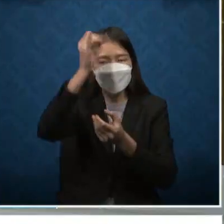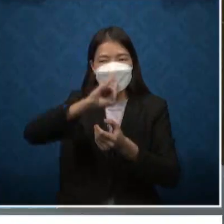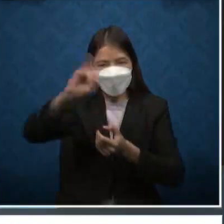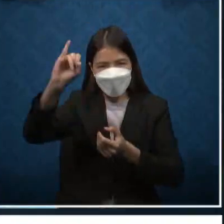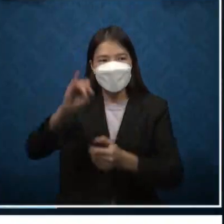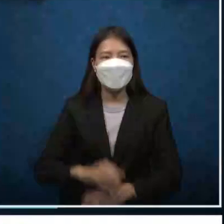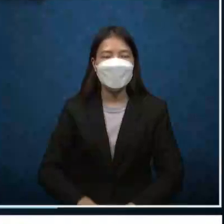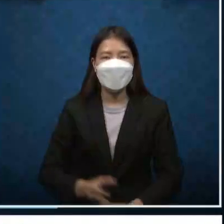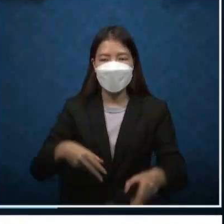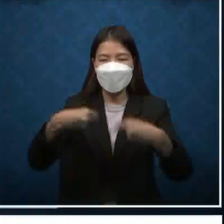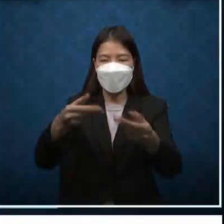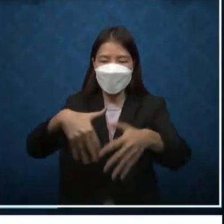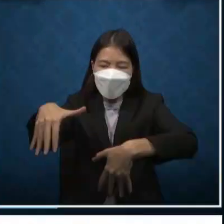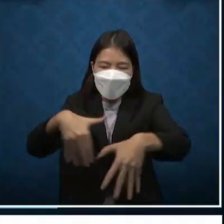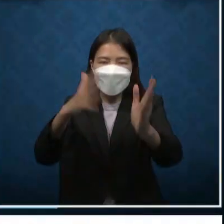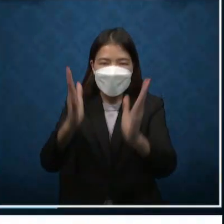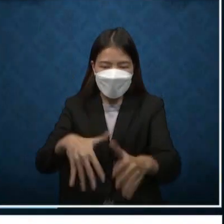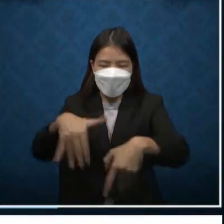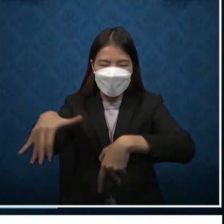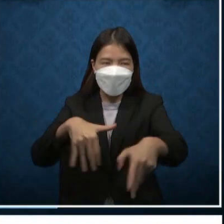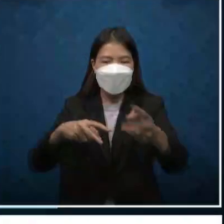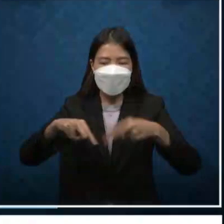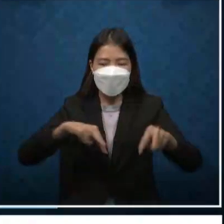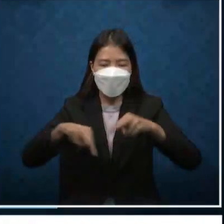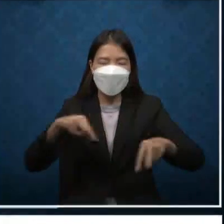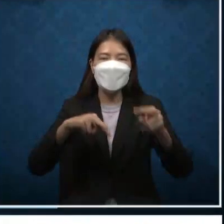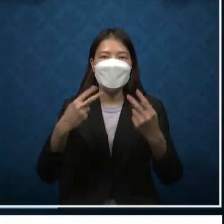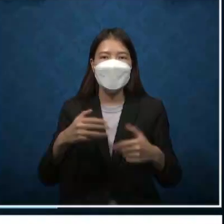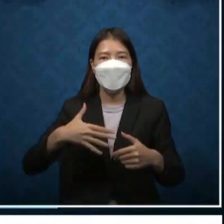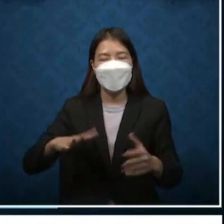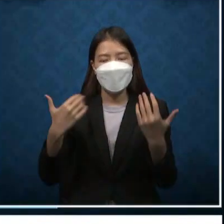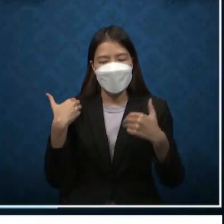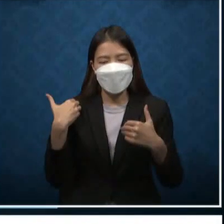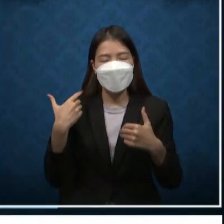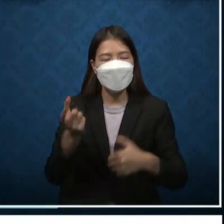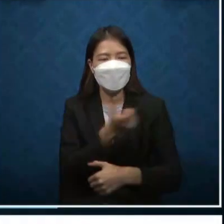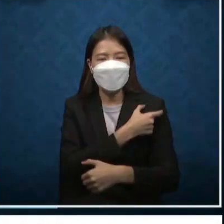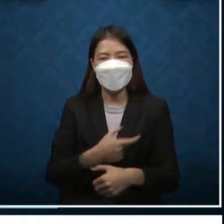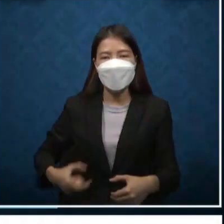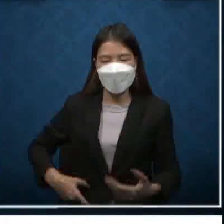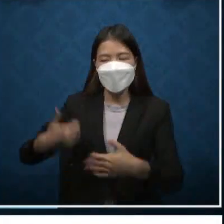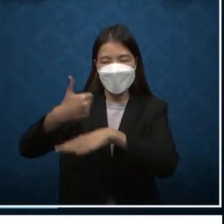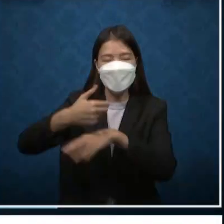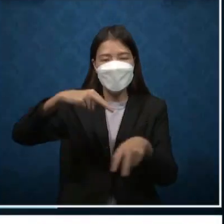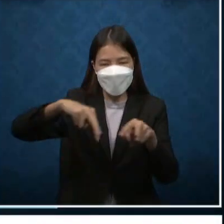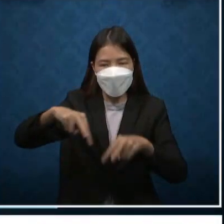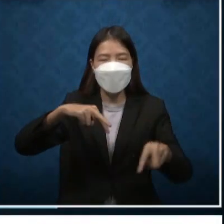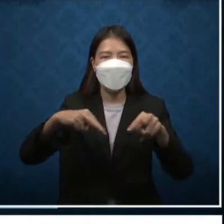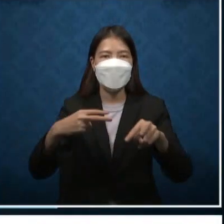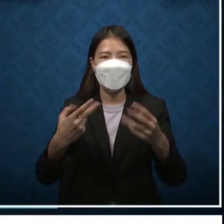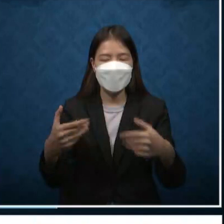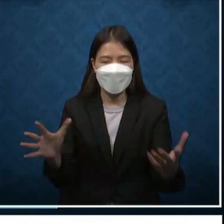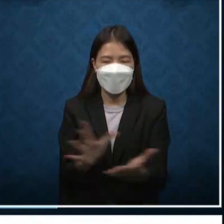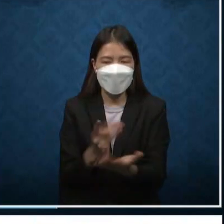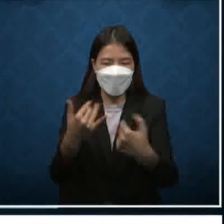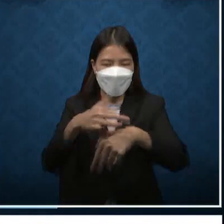แ่ประชาชน เกี่วกับการโปรคองและบอกประชาที่ประไทยอัมีพระหาหศัททรเป็ดประมุคการมีส่วรวมทางการเมองข